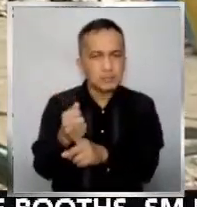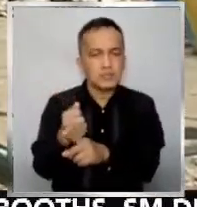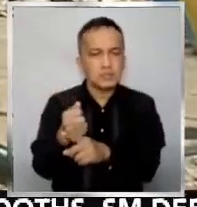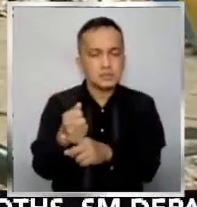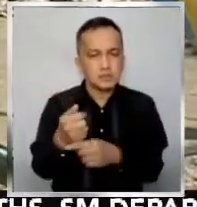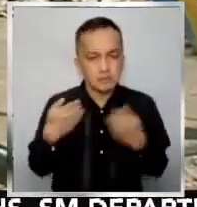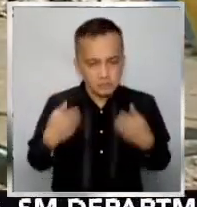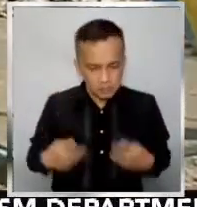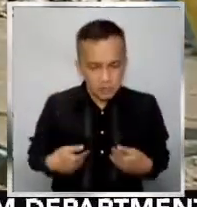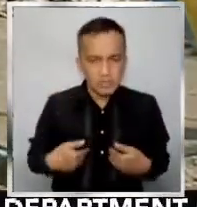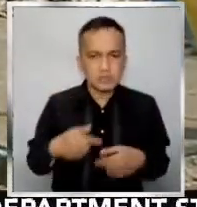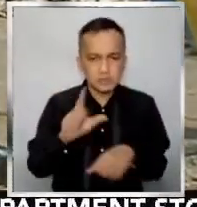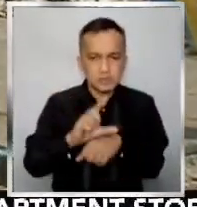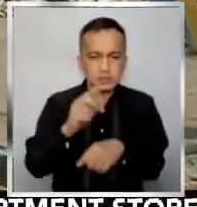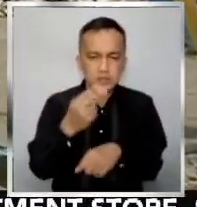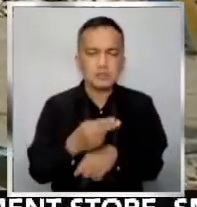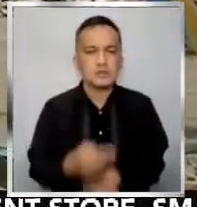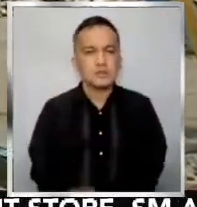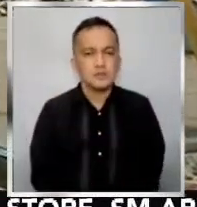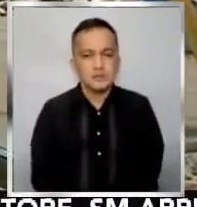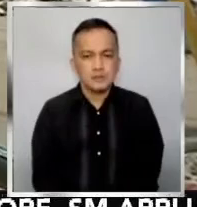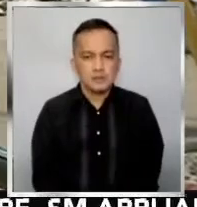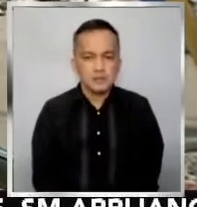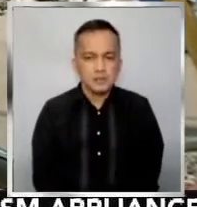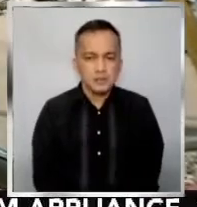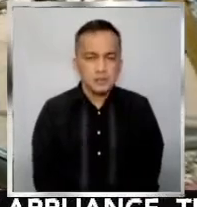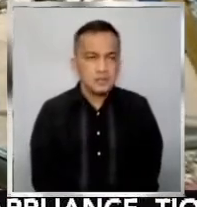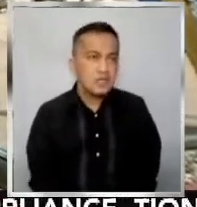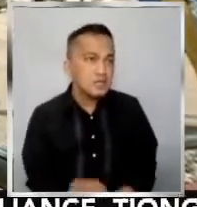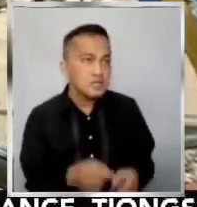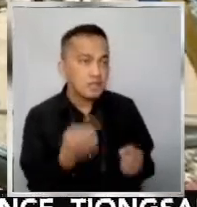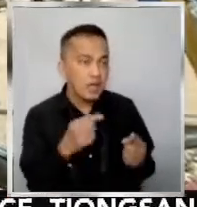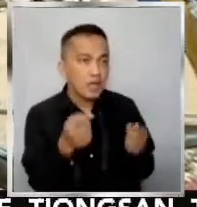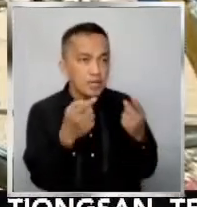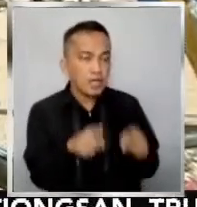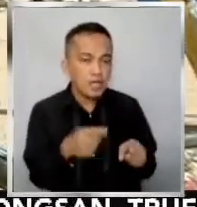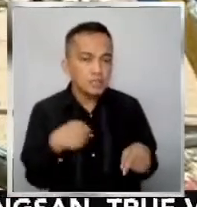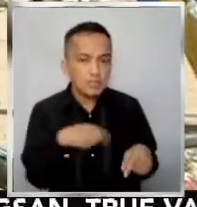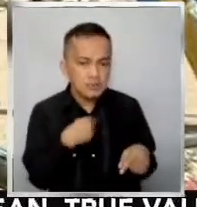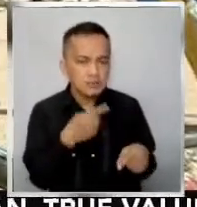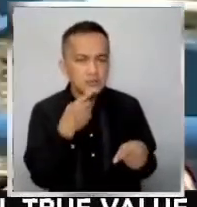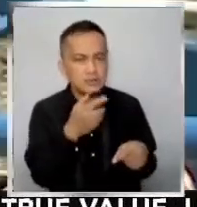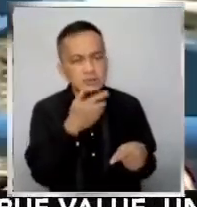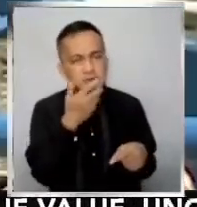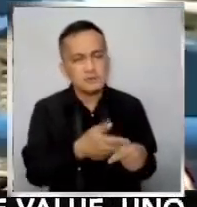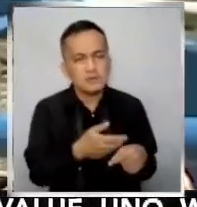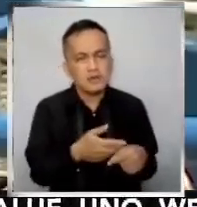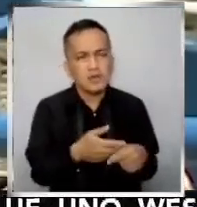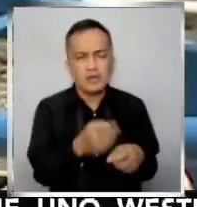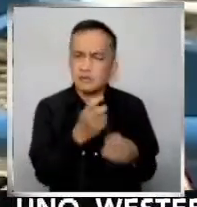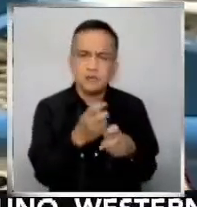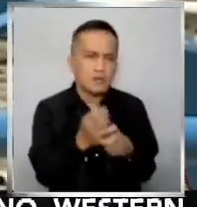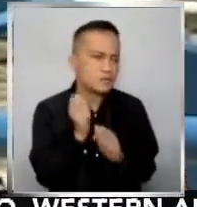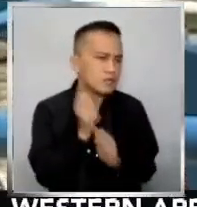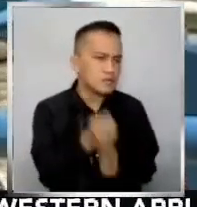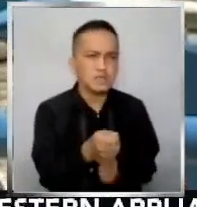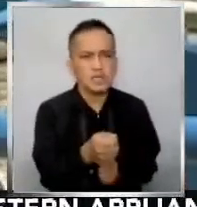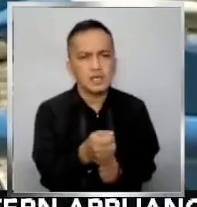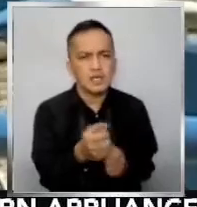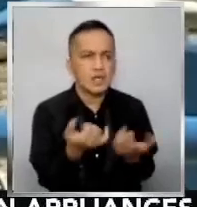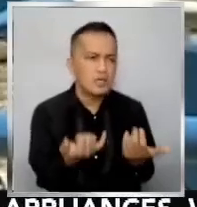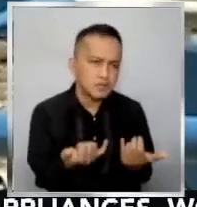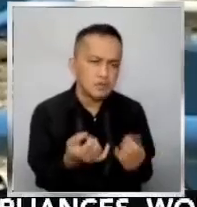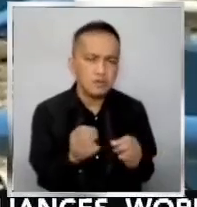po ito nangyari sa amin itong kung ito ay malaki po amin nakita sa pag-iisda. Ay ngayon po ay nabibiglang